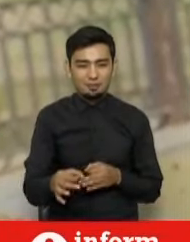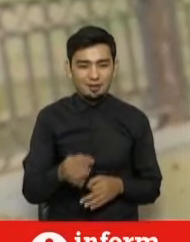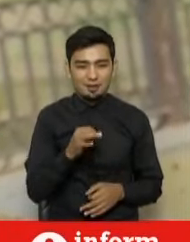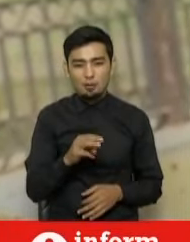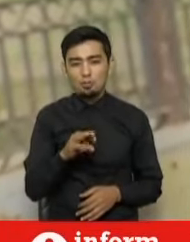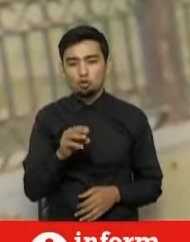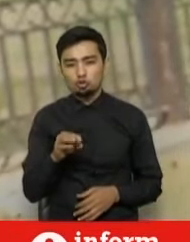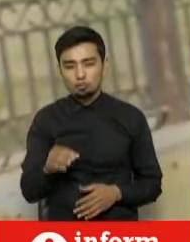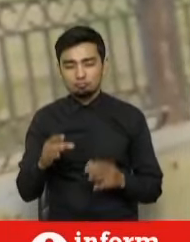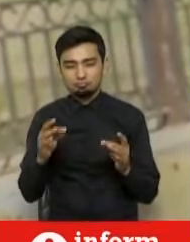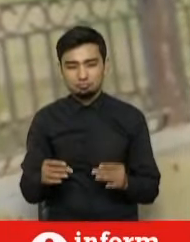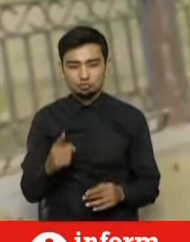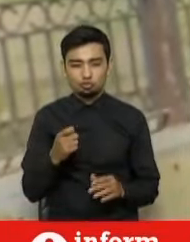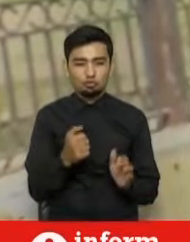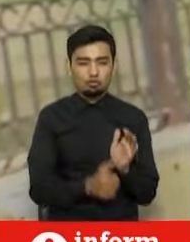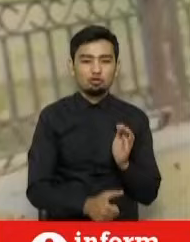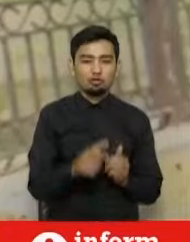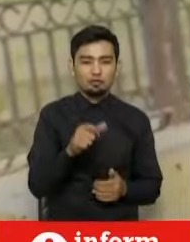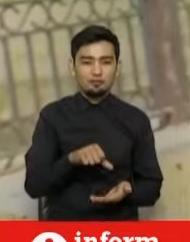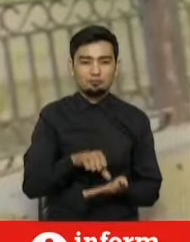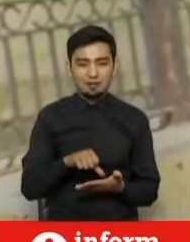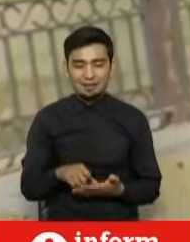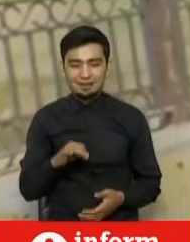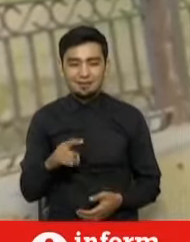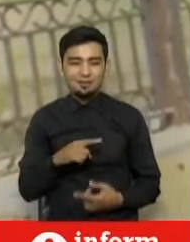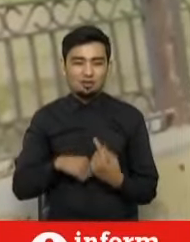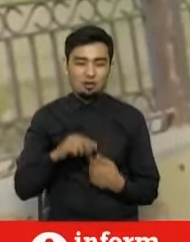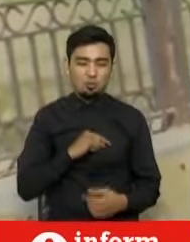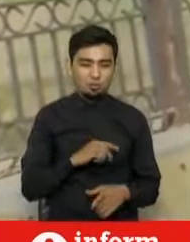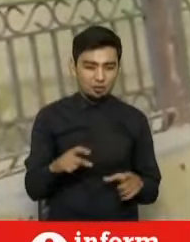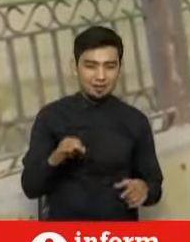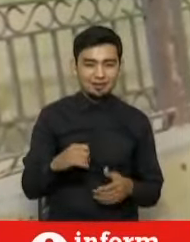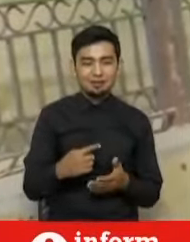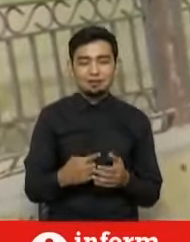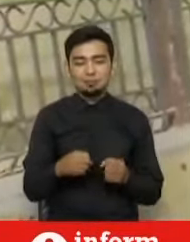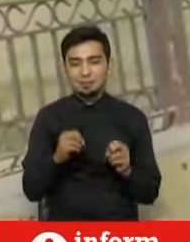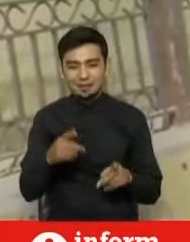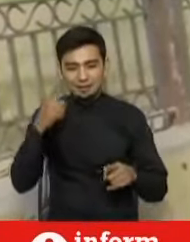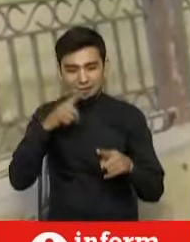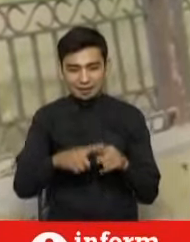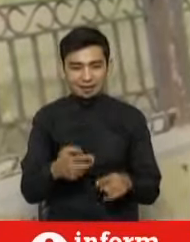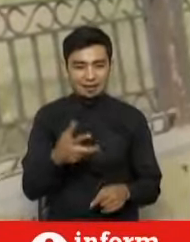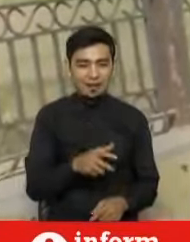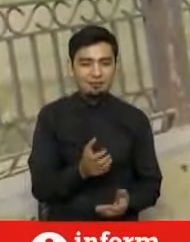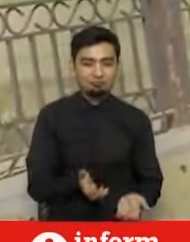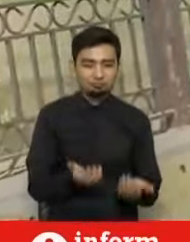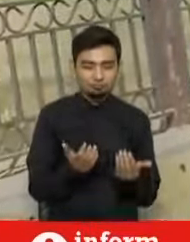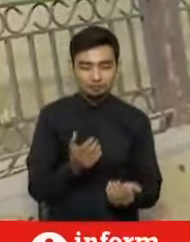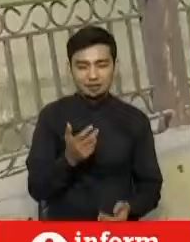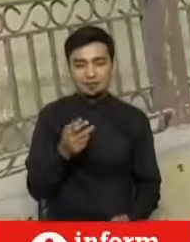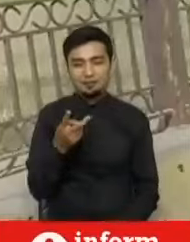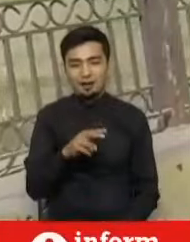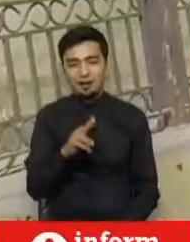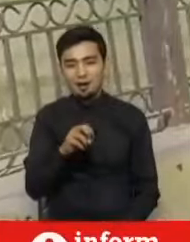мешков участвует 160 человек из нашего коллектива. Также задействована спецтехника, 3 экскаватора, 2 КАМАЗа, 1